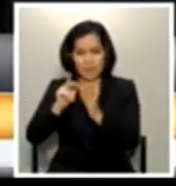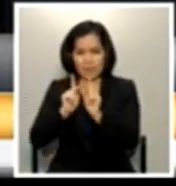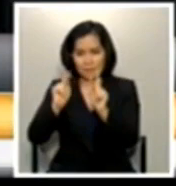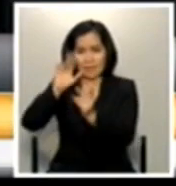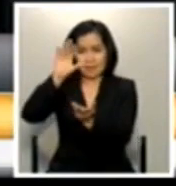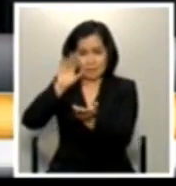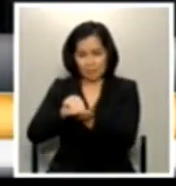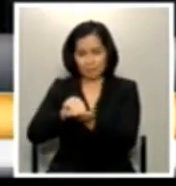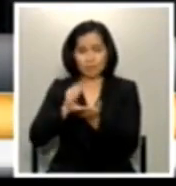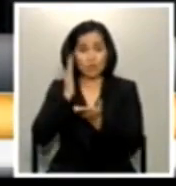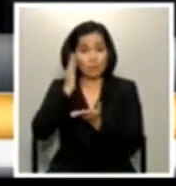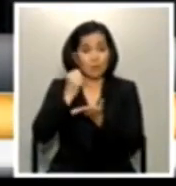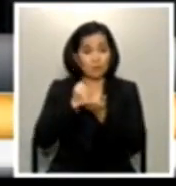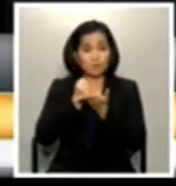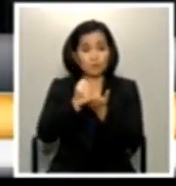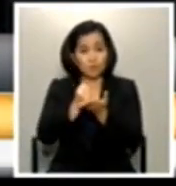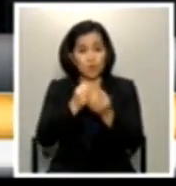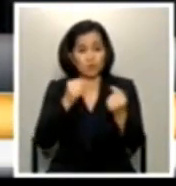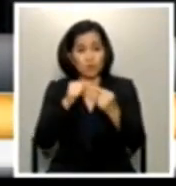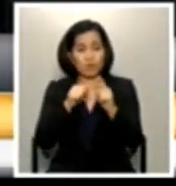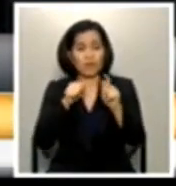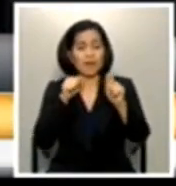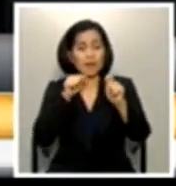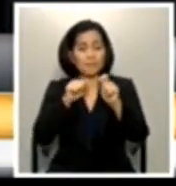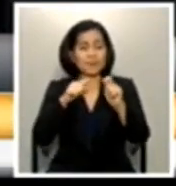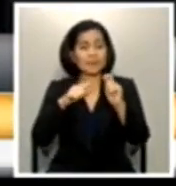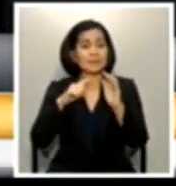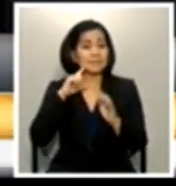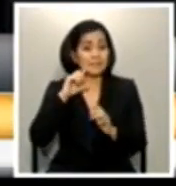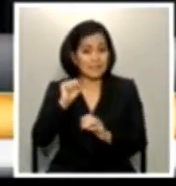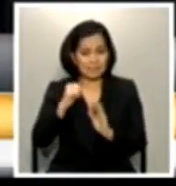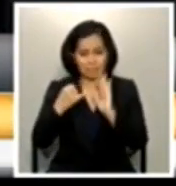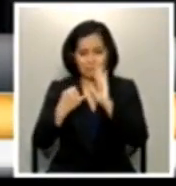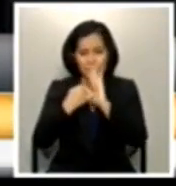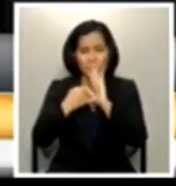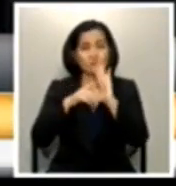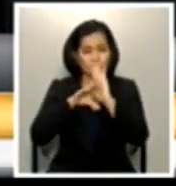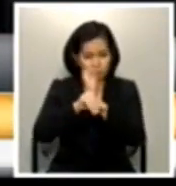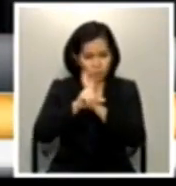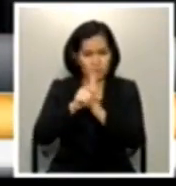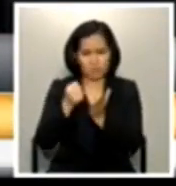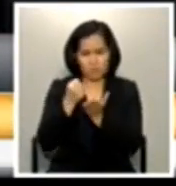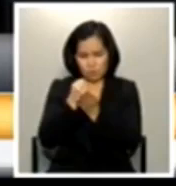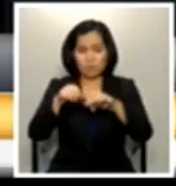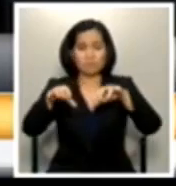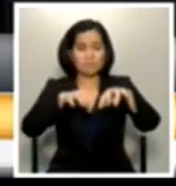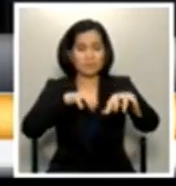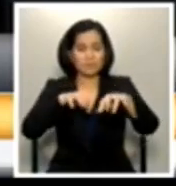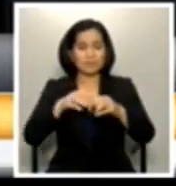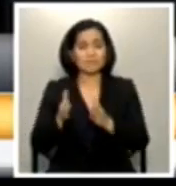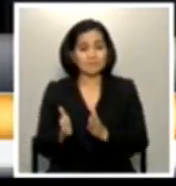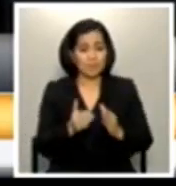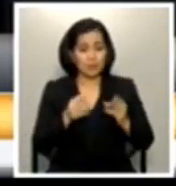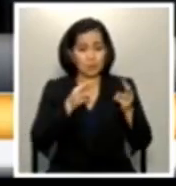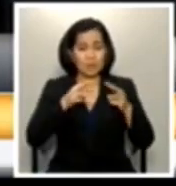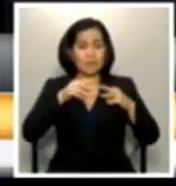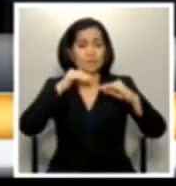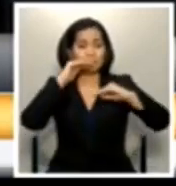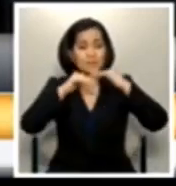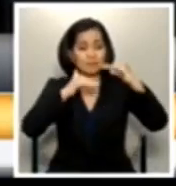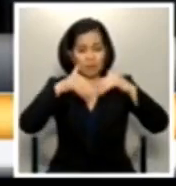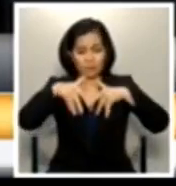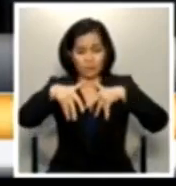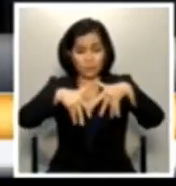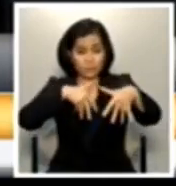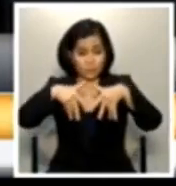ะครับให้กับพี่น้องประชาชนในพื้นที่อำเภอสัตหีบจังหวัดชลบุรีนะครับการพัฒนาชุมชนท้องถิ่นที่ได้ผลกระ